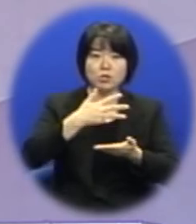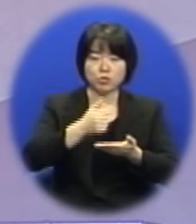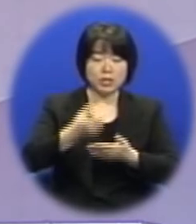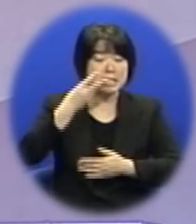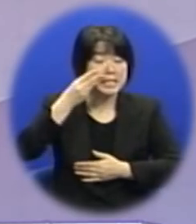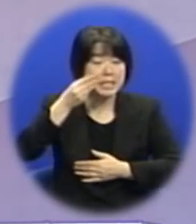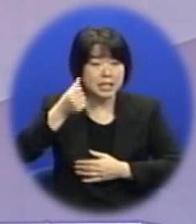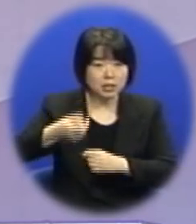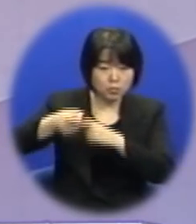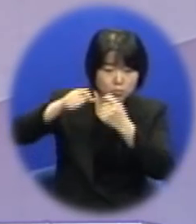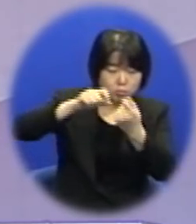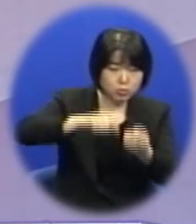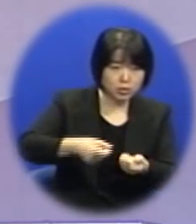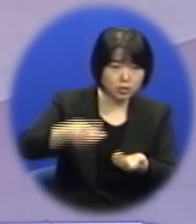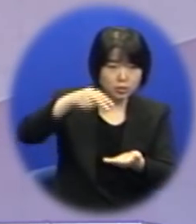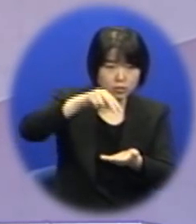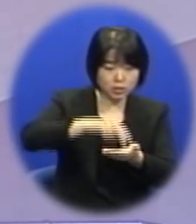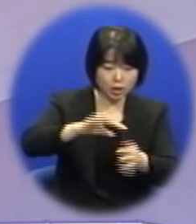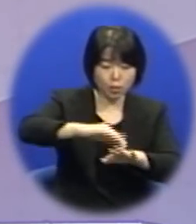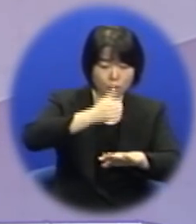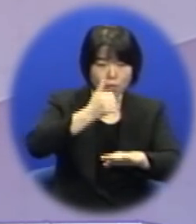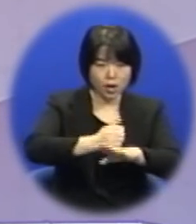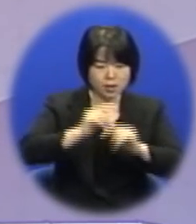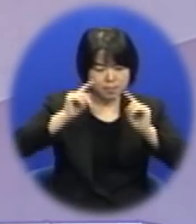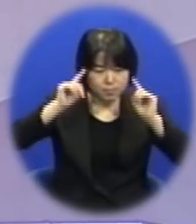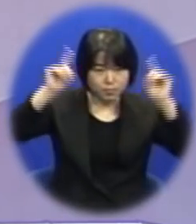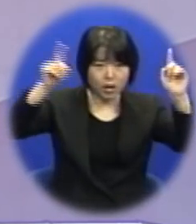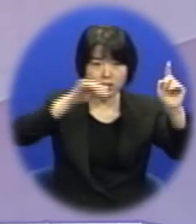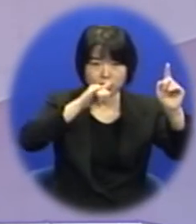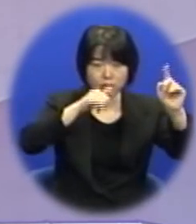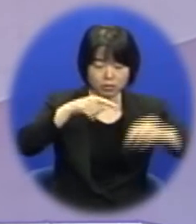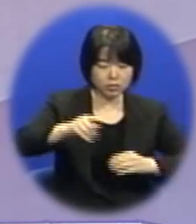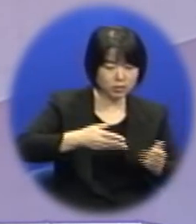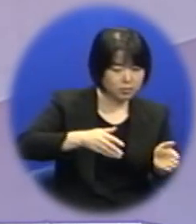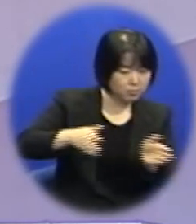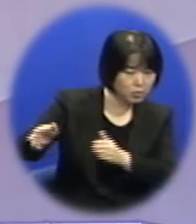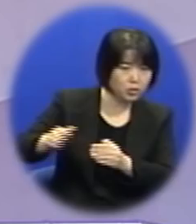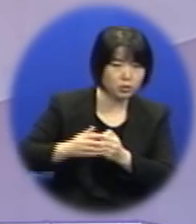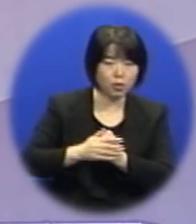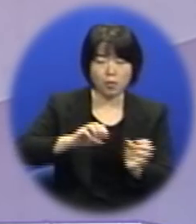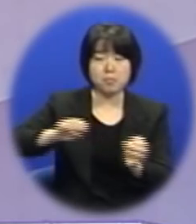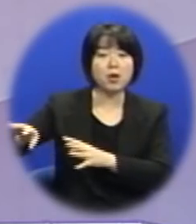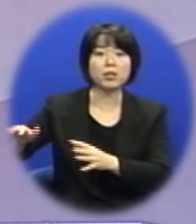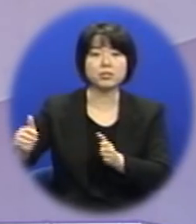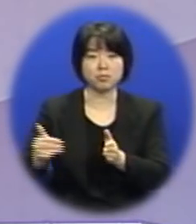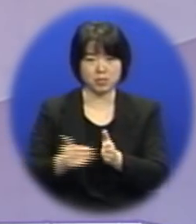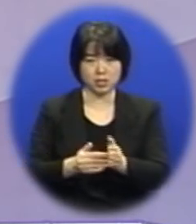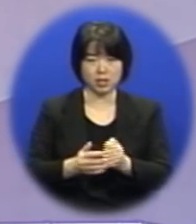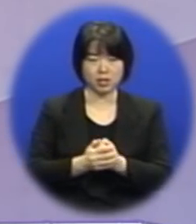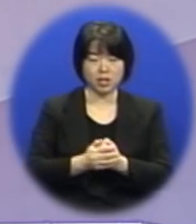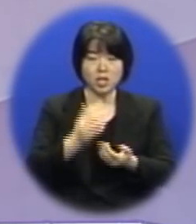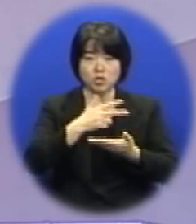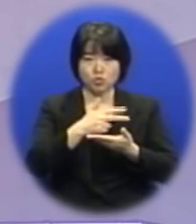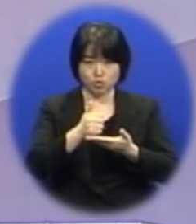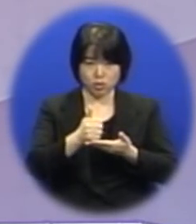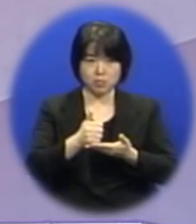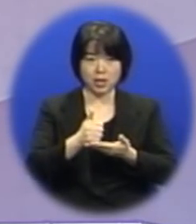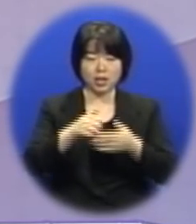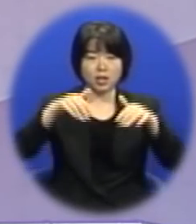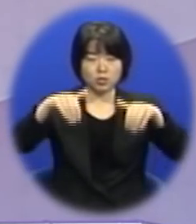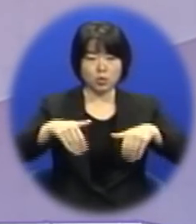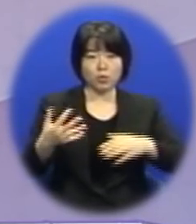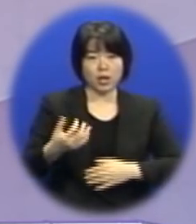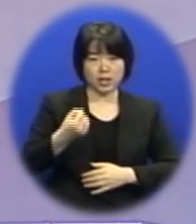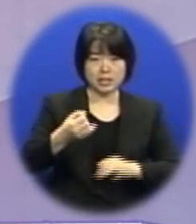부어서 세우신 왕에게 노하셨습니다. 그를 물리치시고 내버리셨습니다. 주님은 주님의 종과